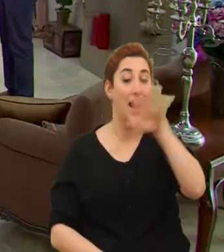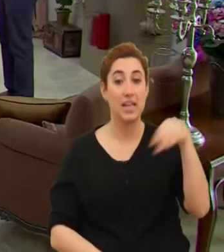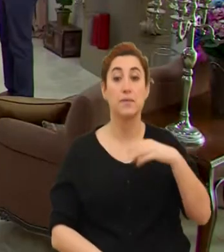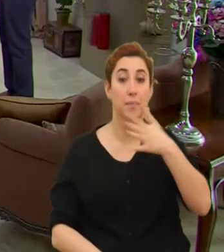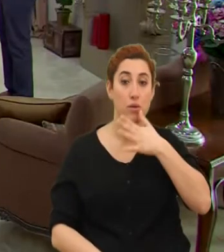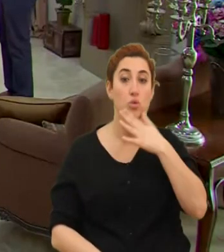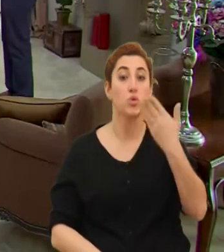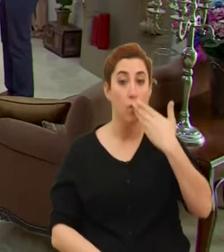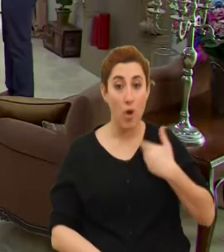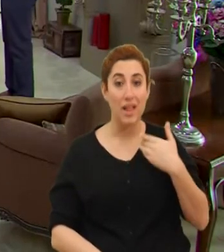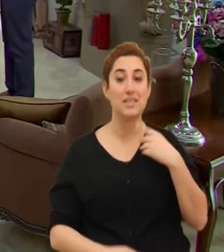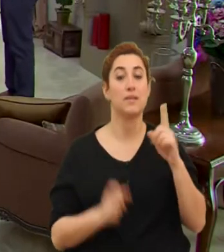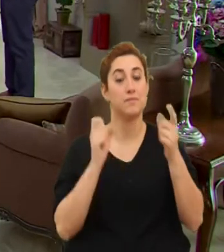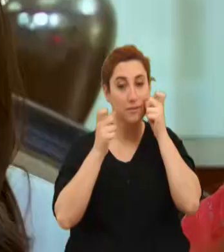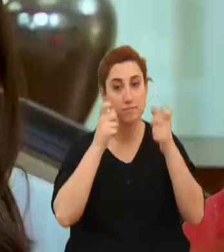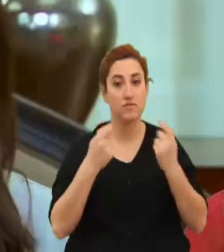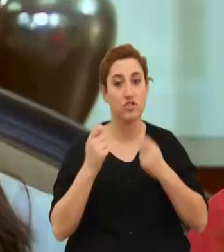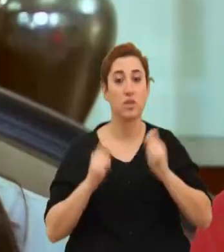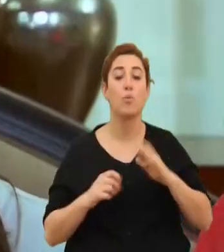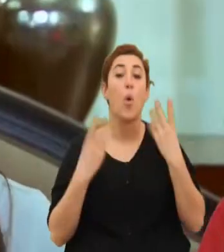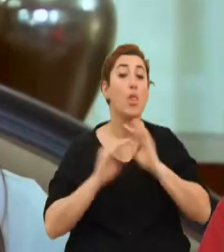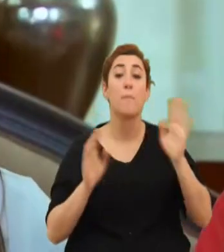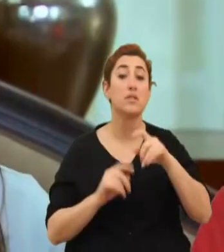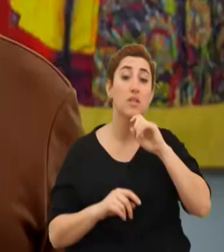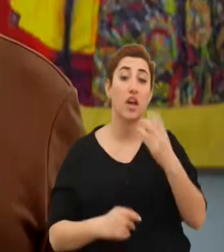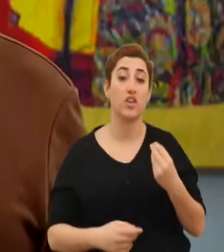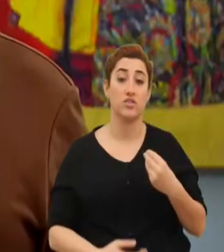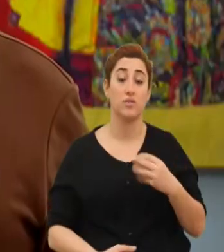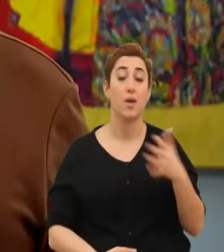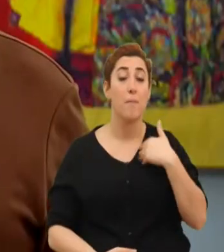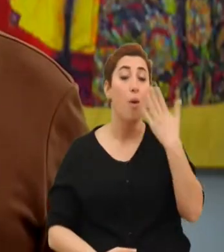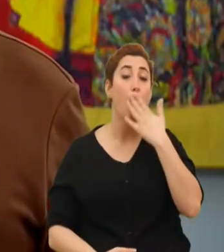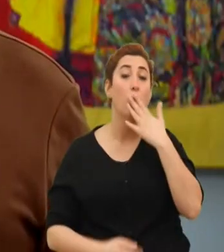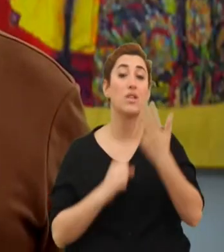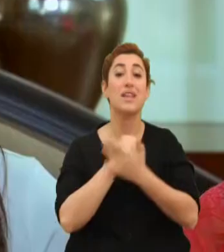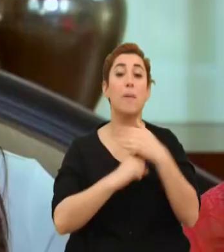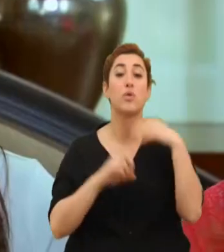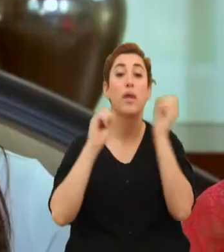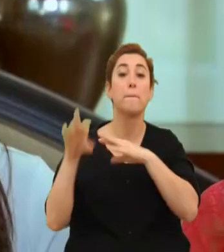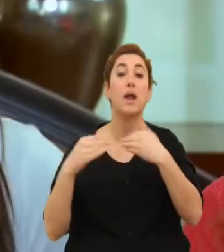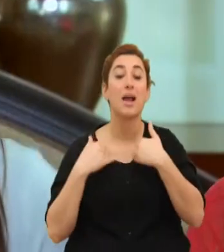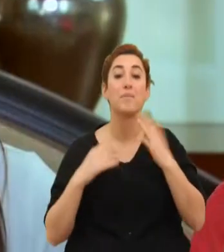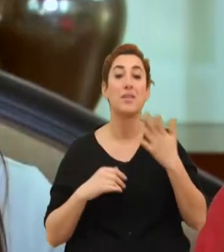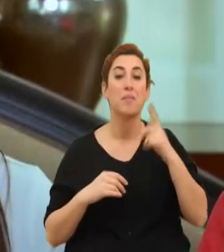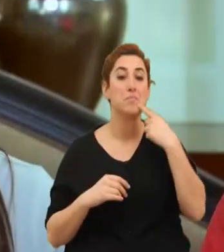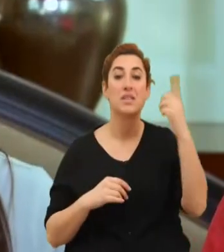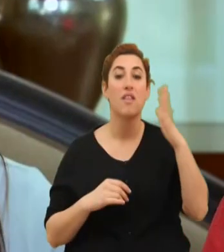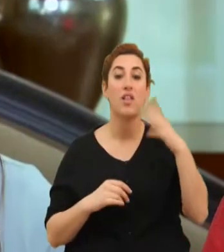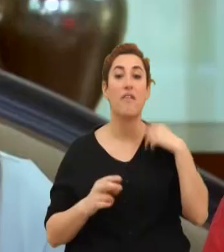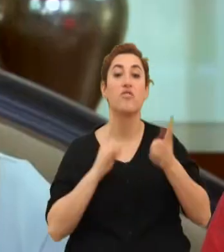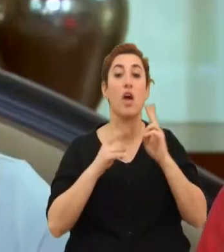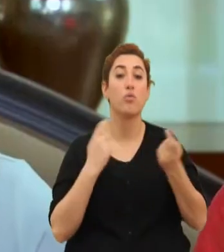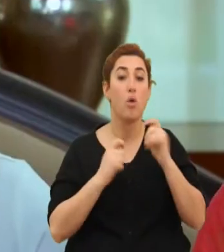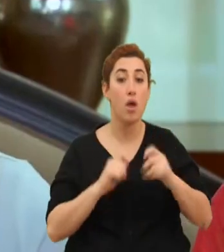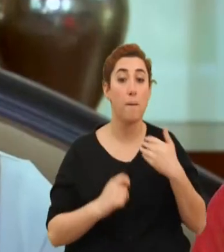baştan beri biliydin, söyleseydin de önlemini alsaydık. Olamazdın dayıcığım. Ya ben okulu Trabzon'dayken bıraktım. Yani yaklaşık bir yıldır